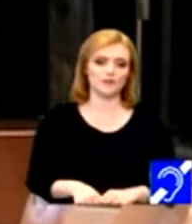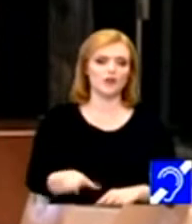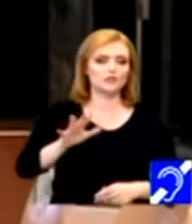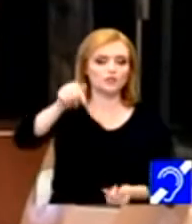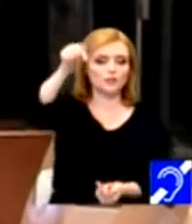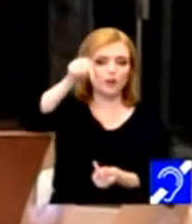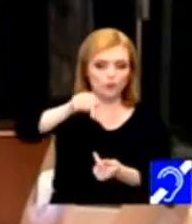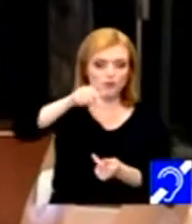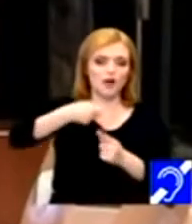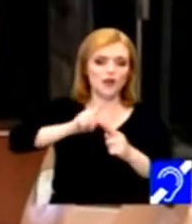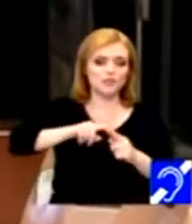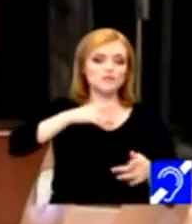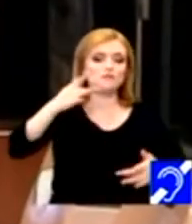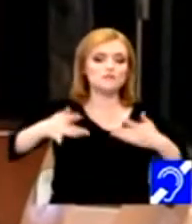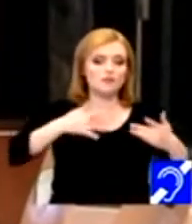reprezentative în Teatrul Kabuki,